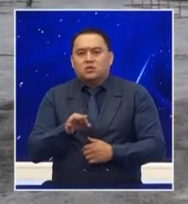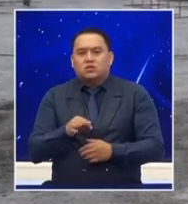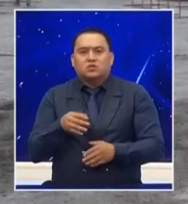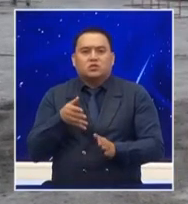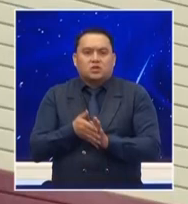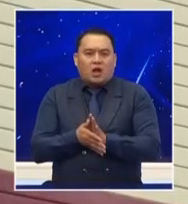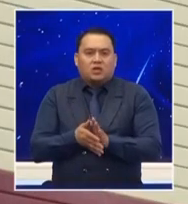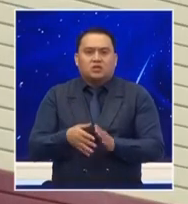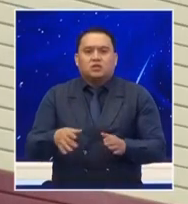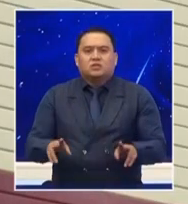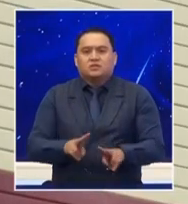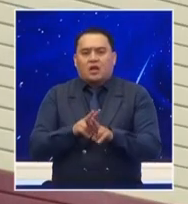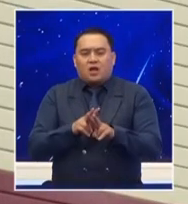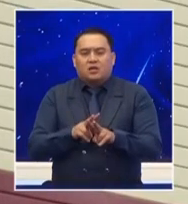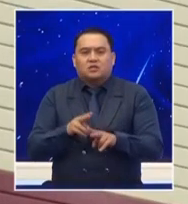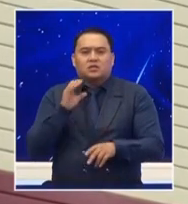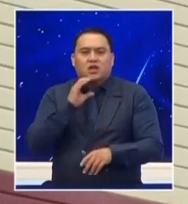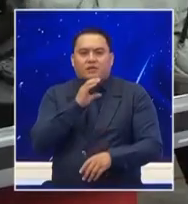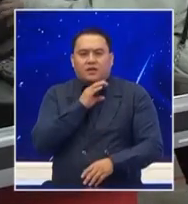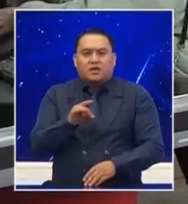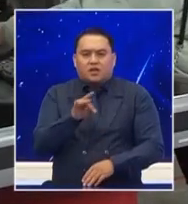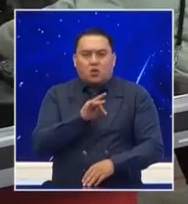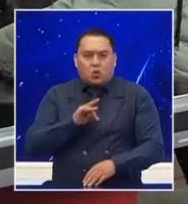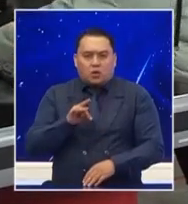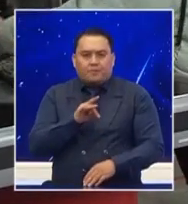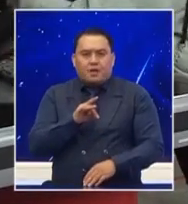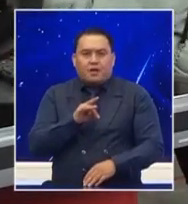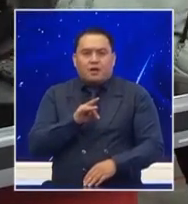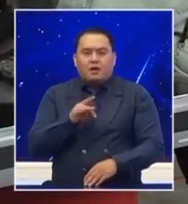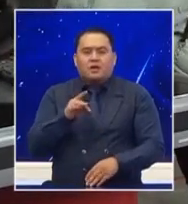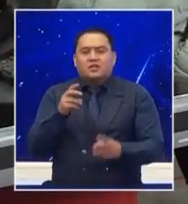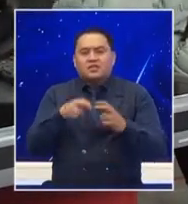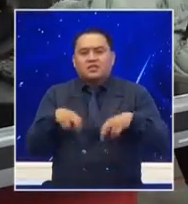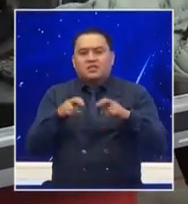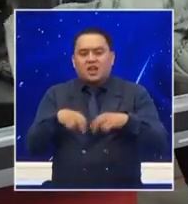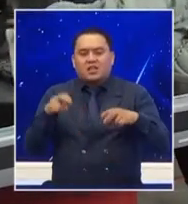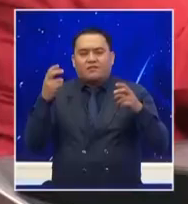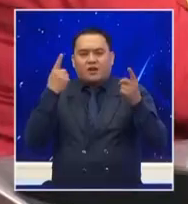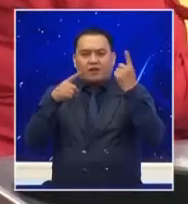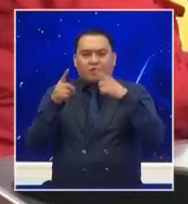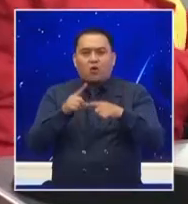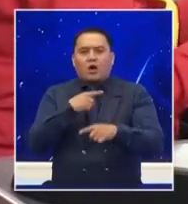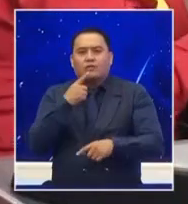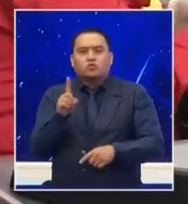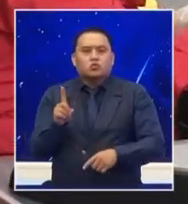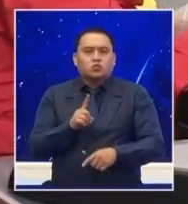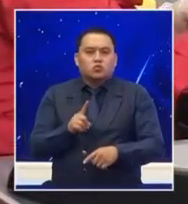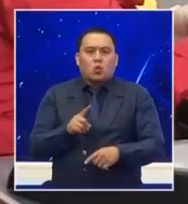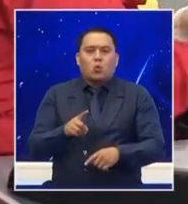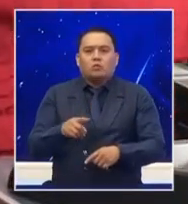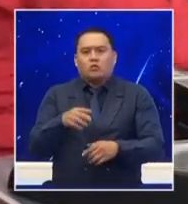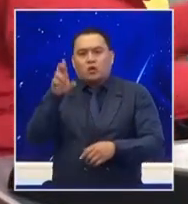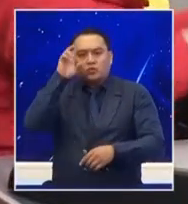меньше тратят на это жители столицы и северных регионов страны. Авторы исследования подчеркивают, что во многих странах продуктовая